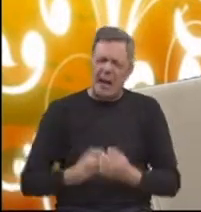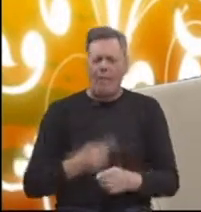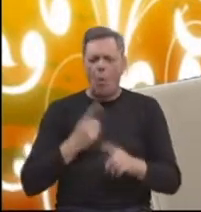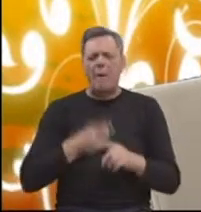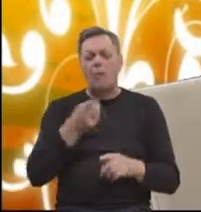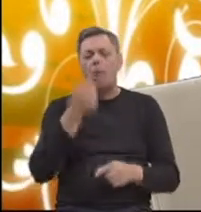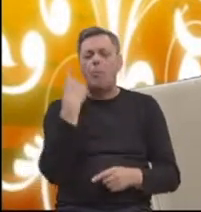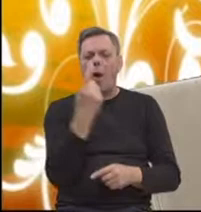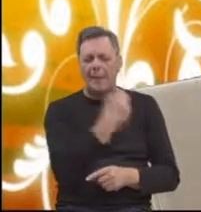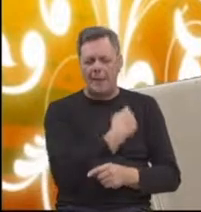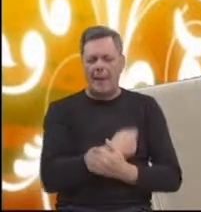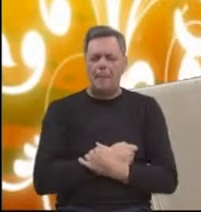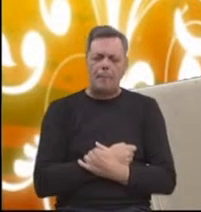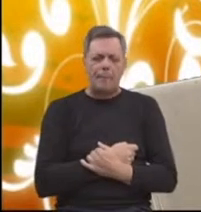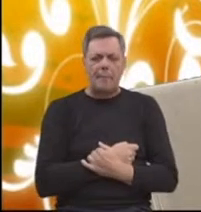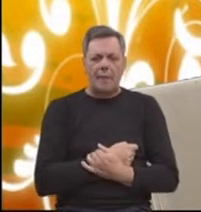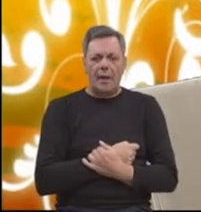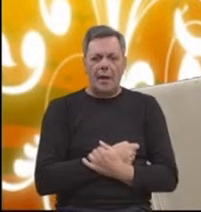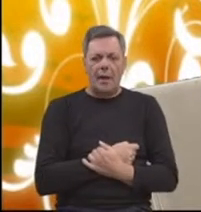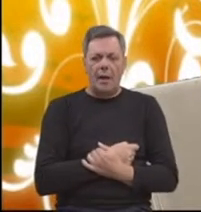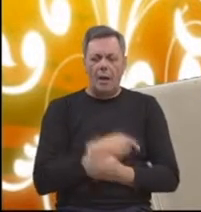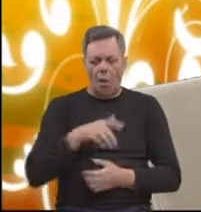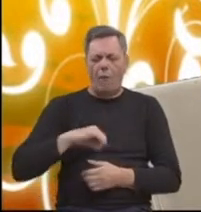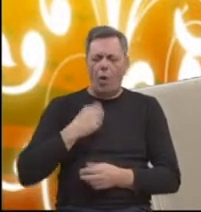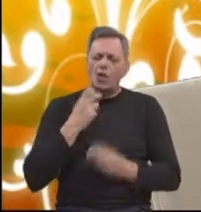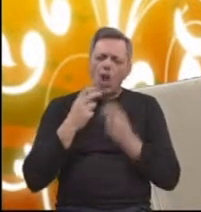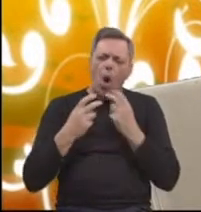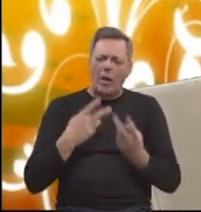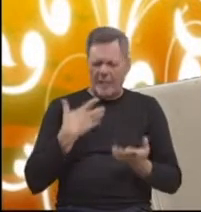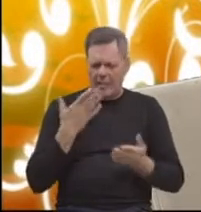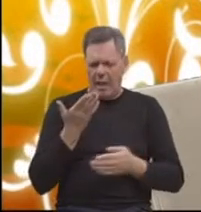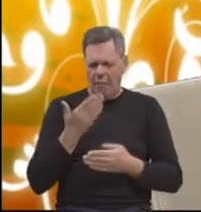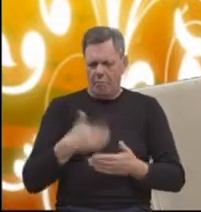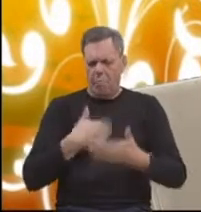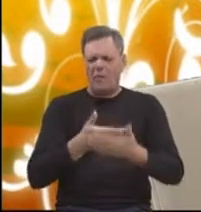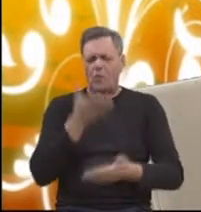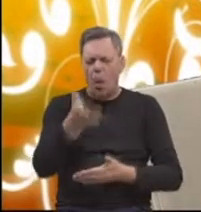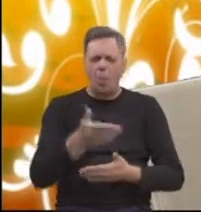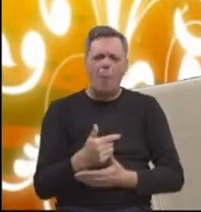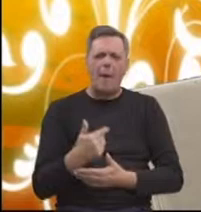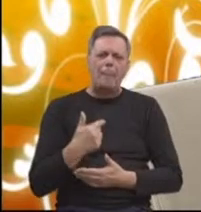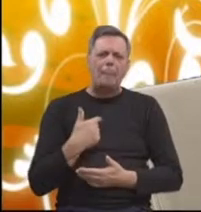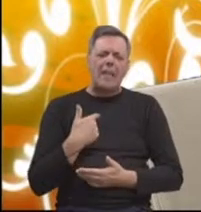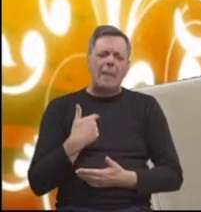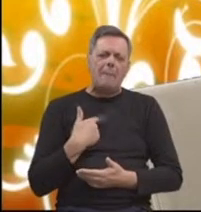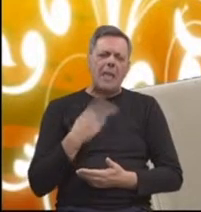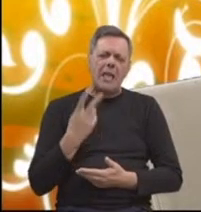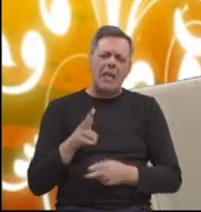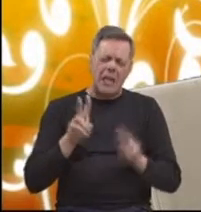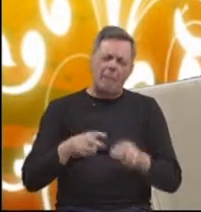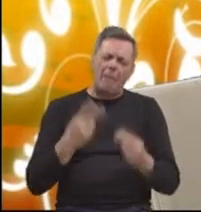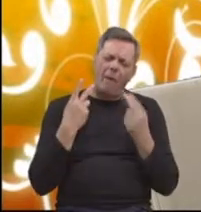upravo tog pojedinca, tog čovjeka. I ovogodišnji kongres se posveća upravo tome. Imamo stvarno